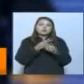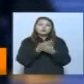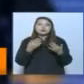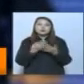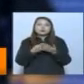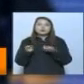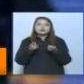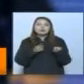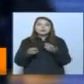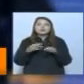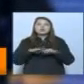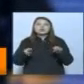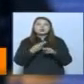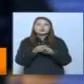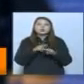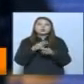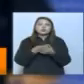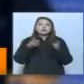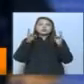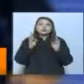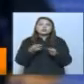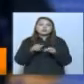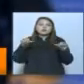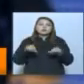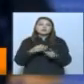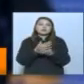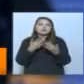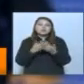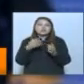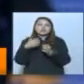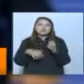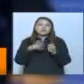урегулирован законодательно ущерб, нанесенный окружающей среде на этой территории.